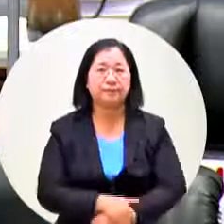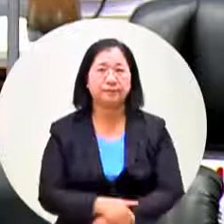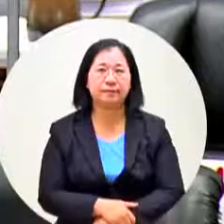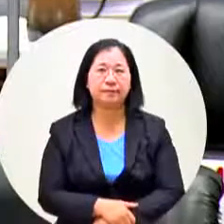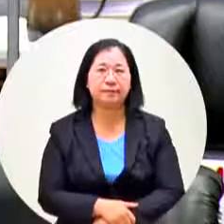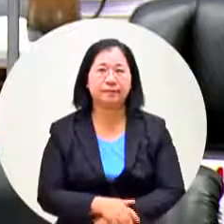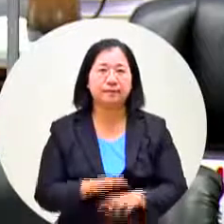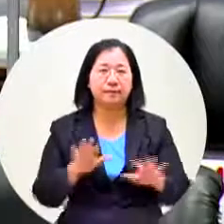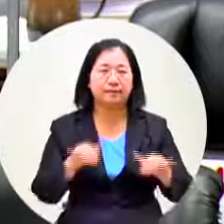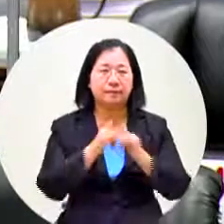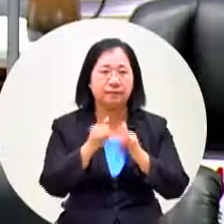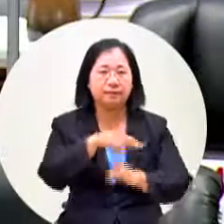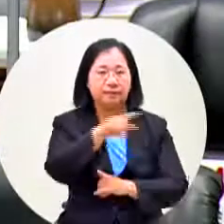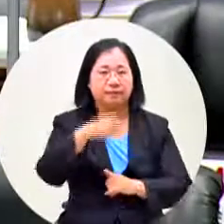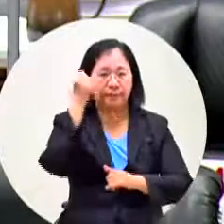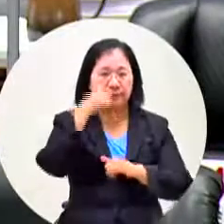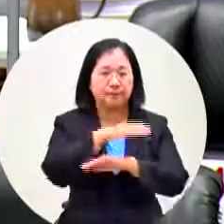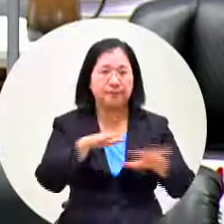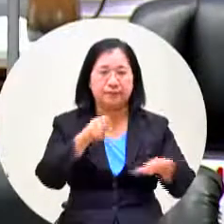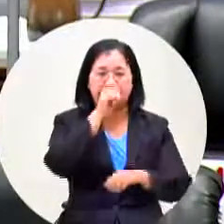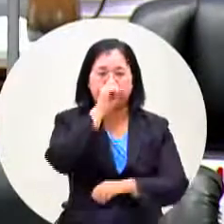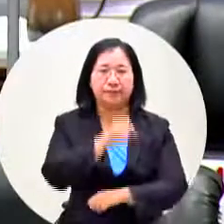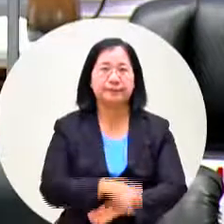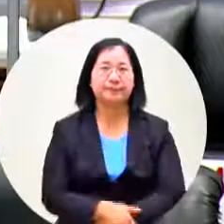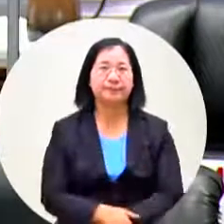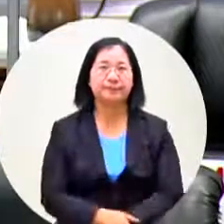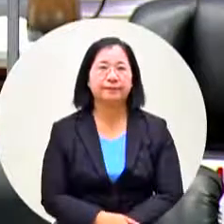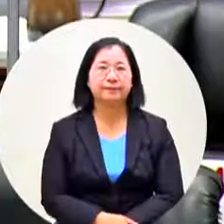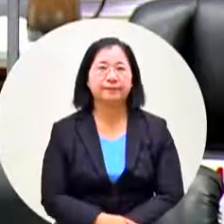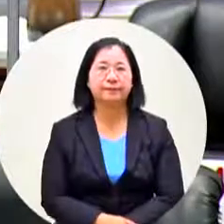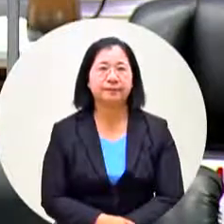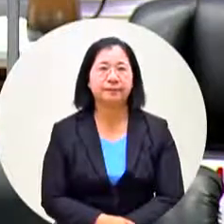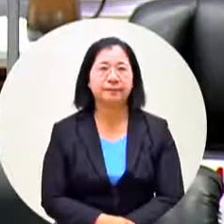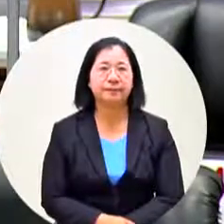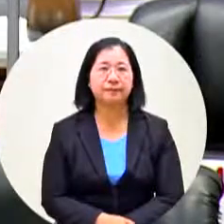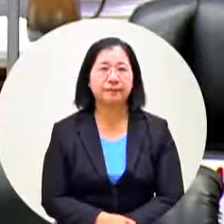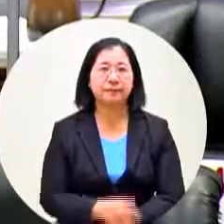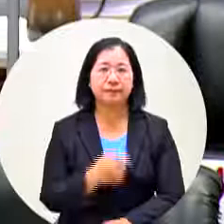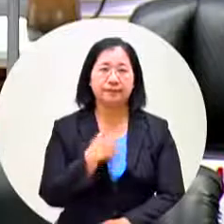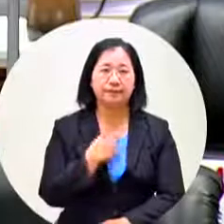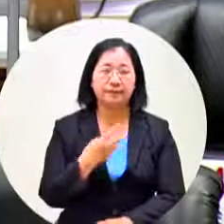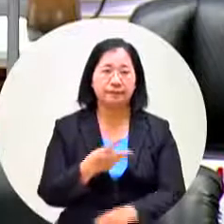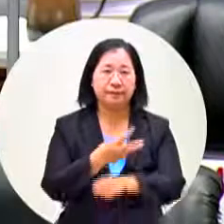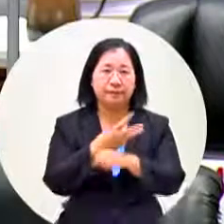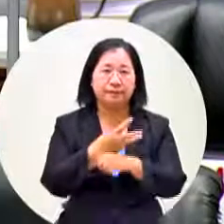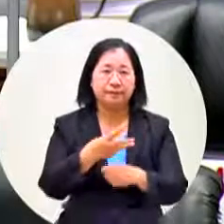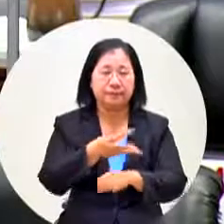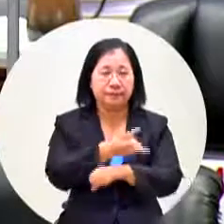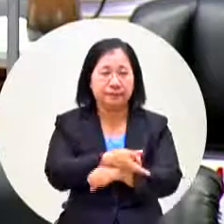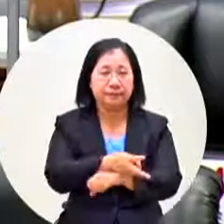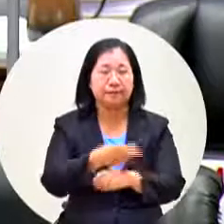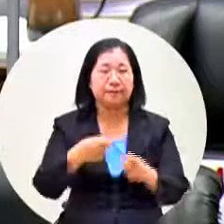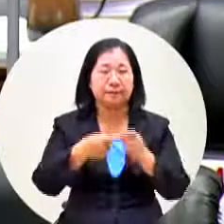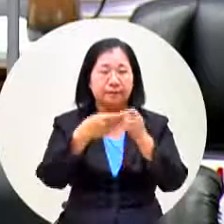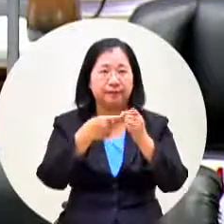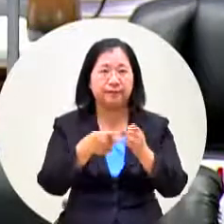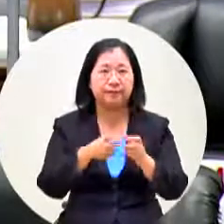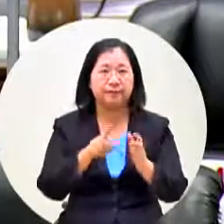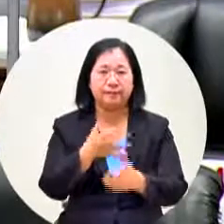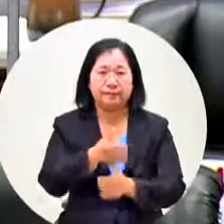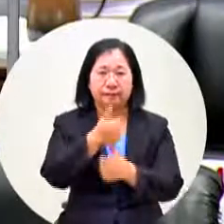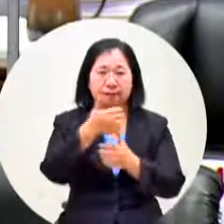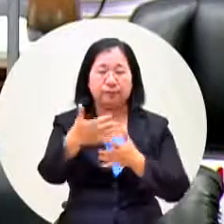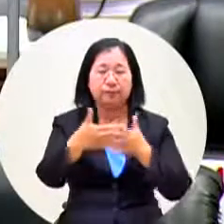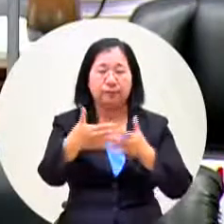市民朋友，大家早，大家好吼，啊。第三届第一次的这个总结审吼，我